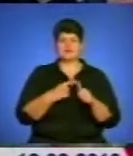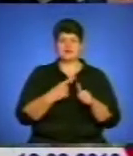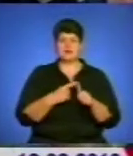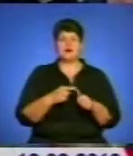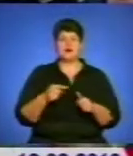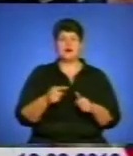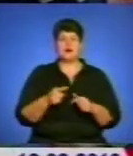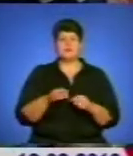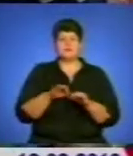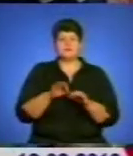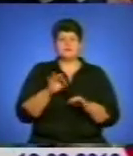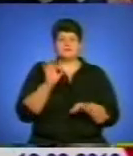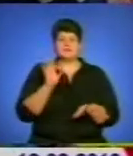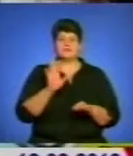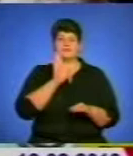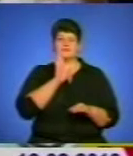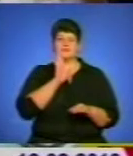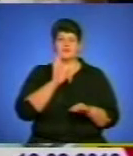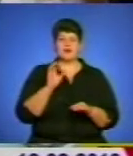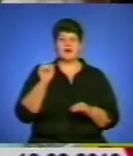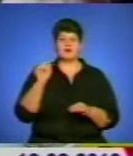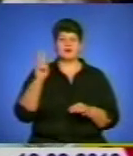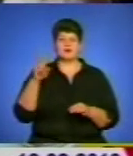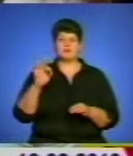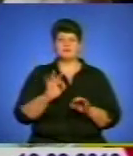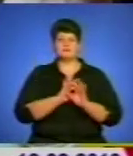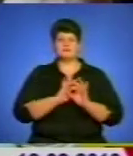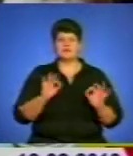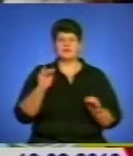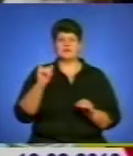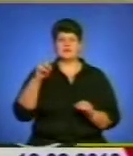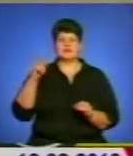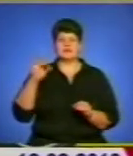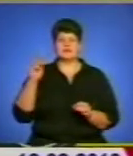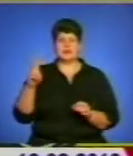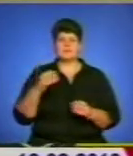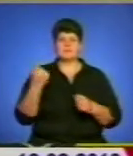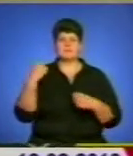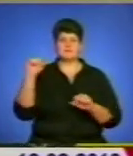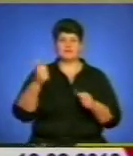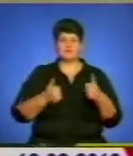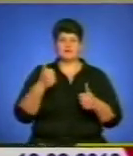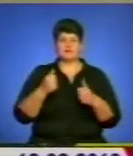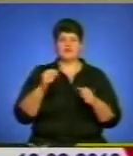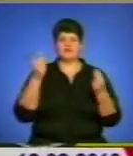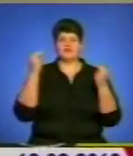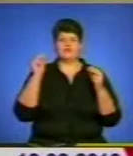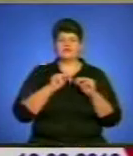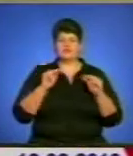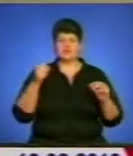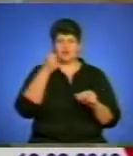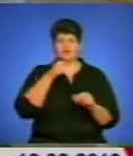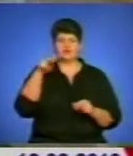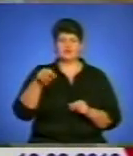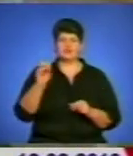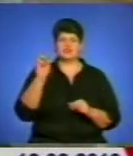от тендітна Анна Климчук зуміла стати кращою у фізиці. Перемогла у конкурсі «Учитель року 2013». Спочатку